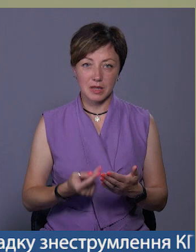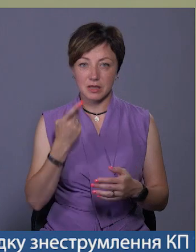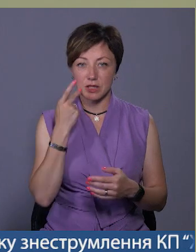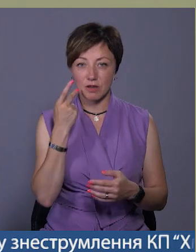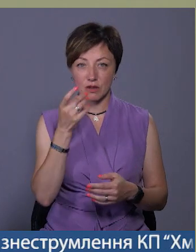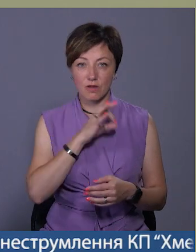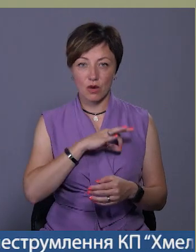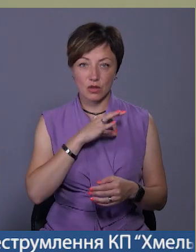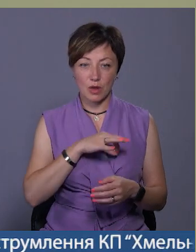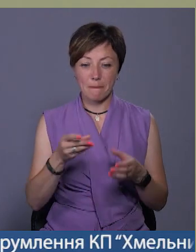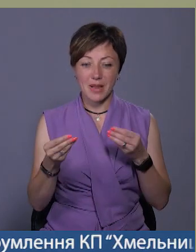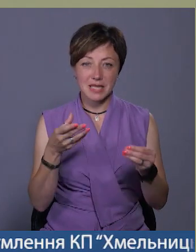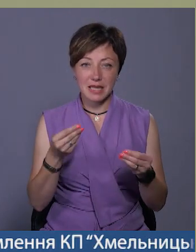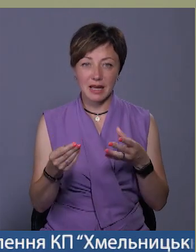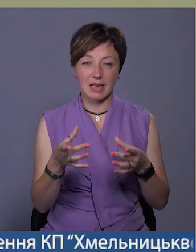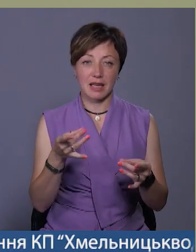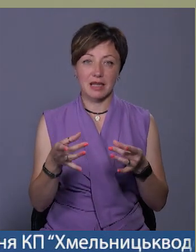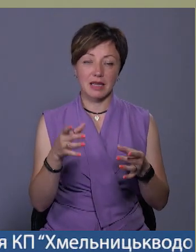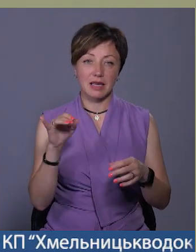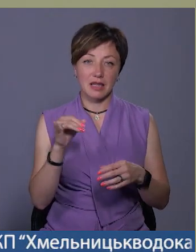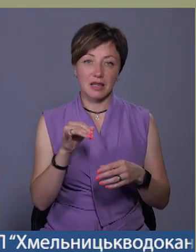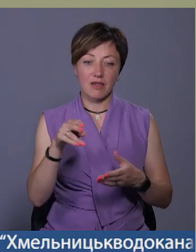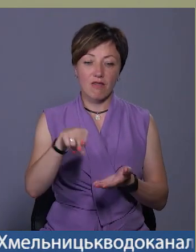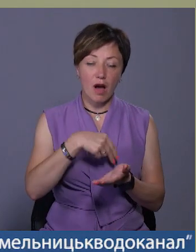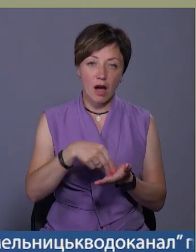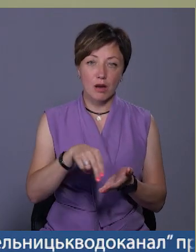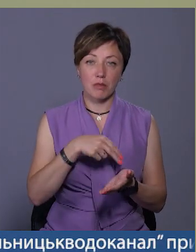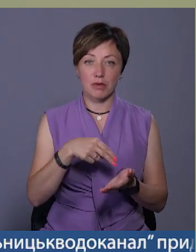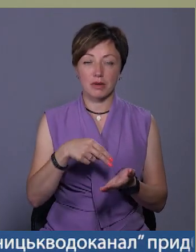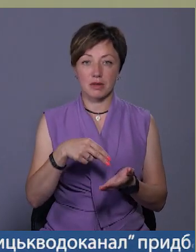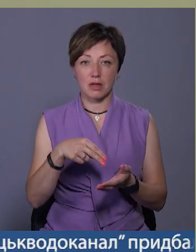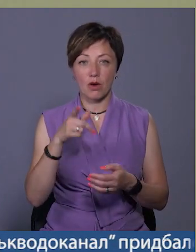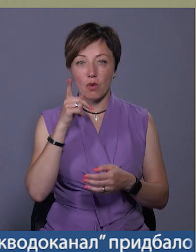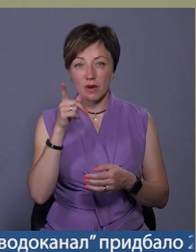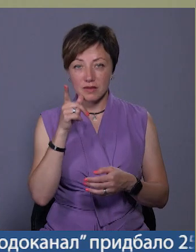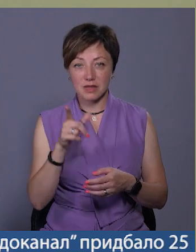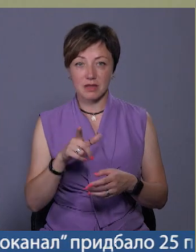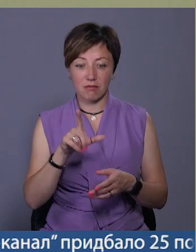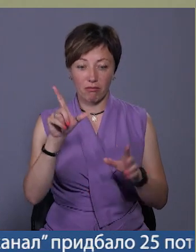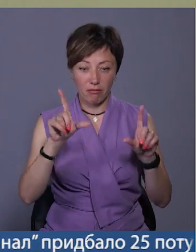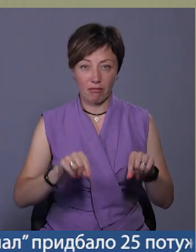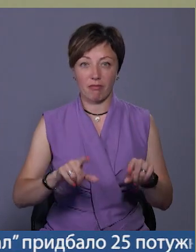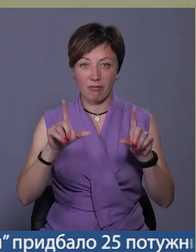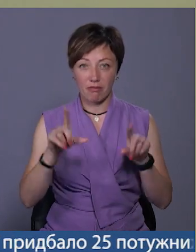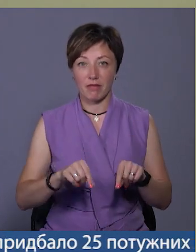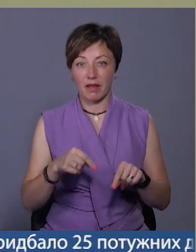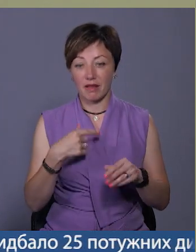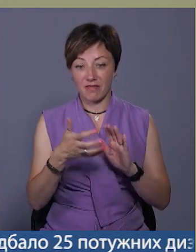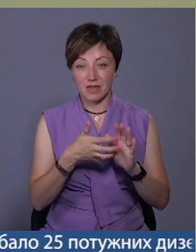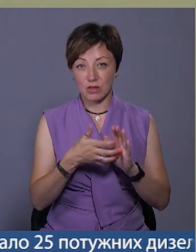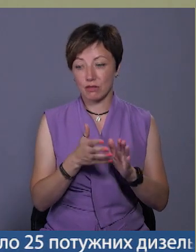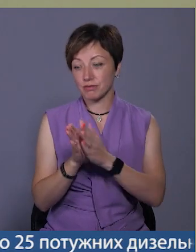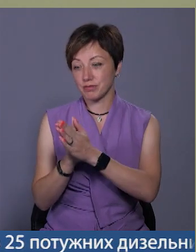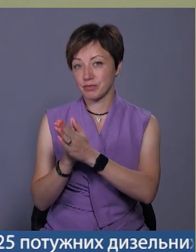завжди використовувала і пластилін, і фарби, і навіть олівці. Те, що не вистачало, наприклад,